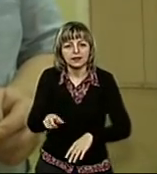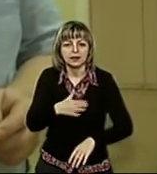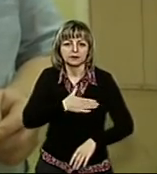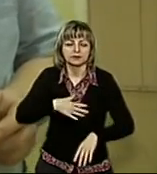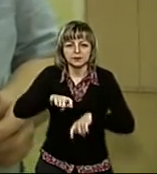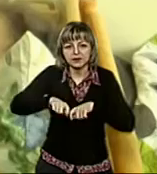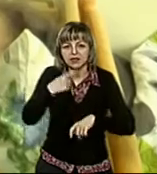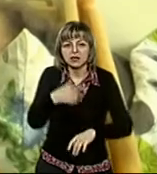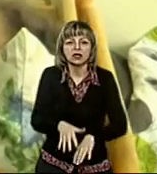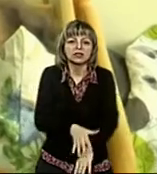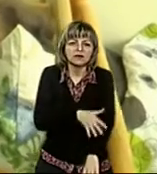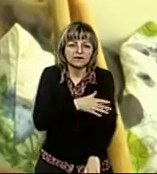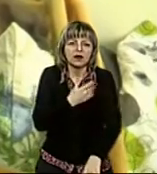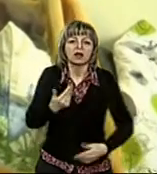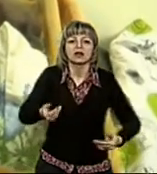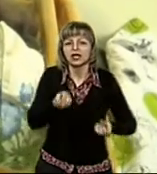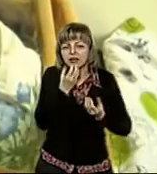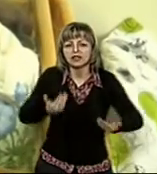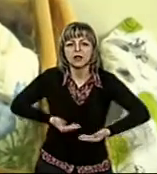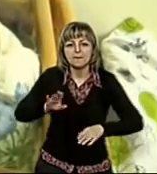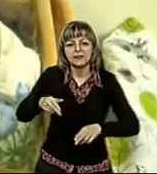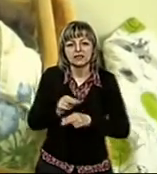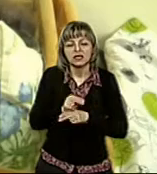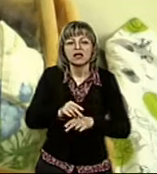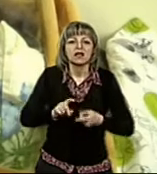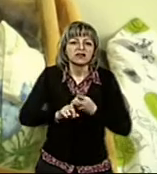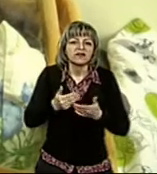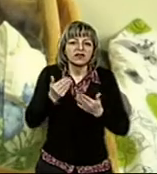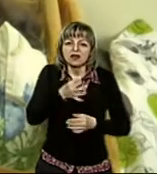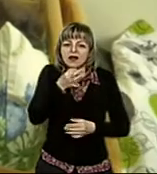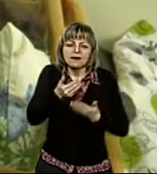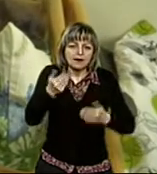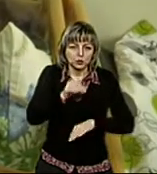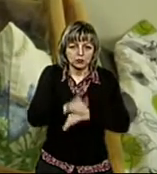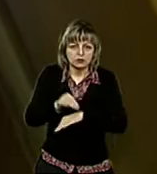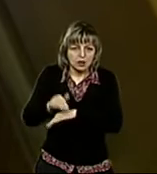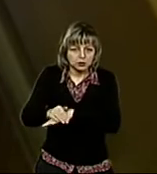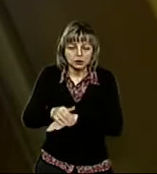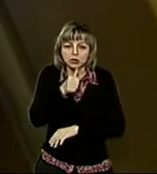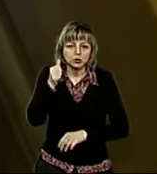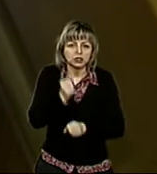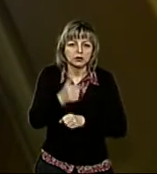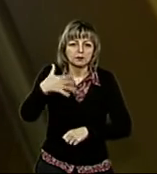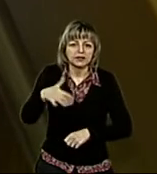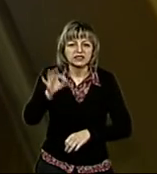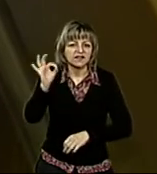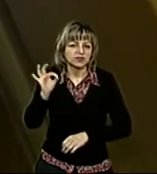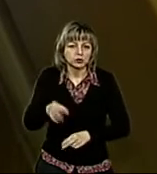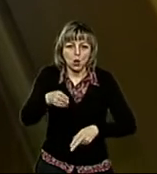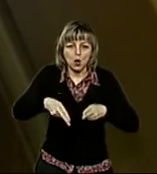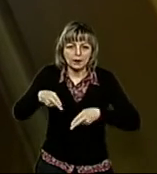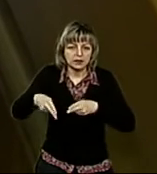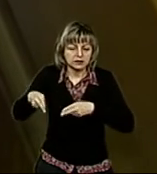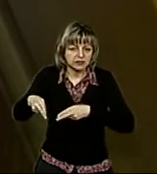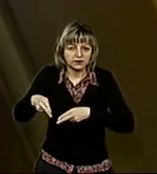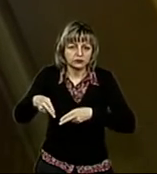каже, тривале та якісне життя після лікування залежить від ранньої діагностики. Продовжує, торік зробили 50%